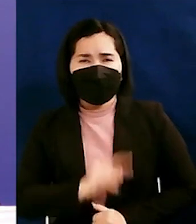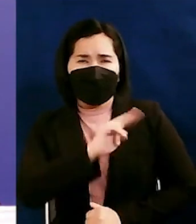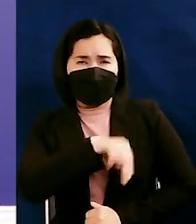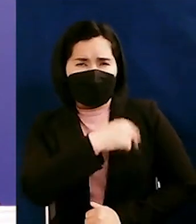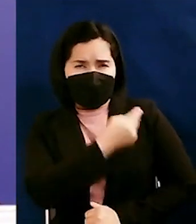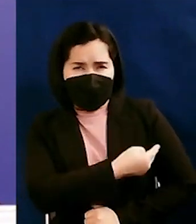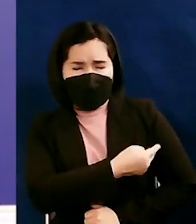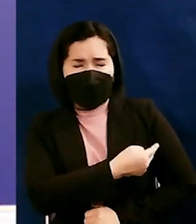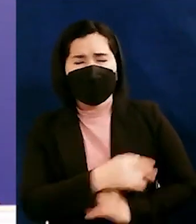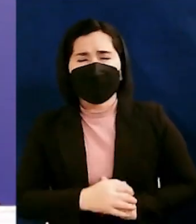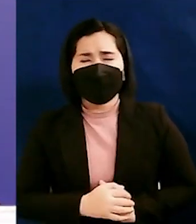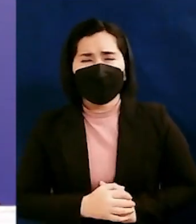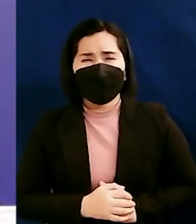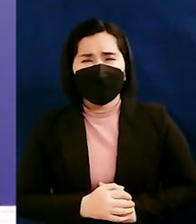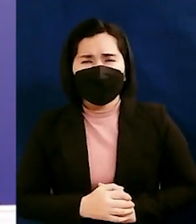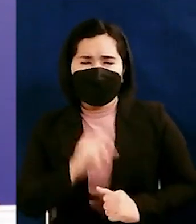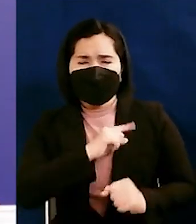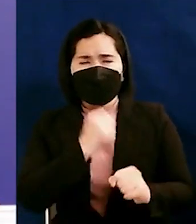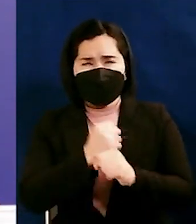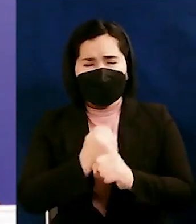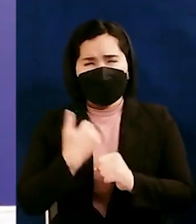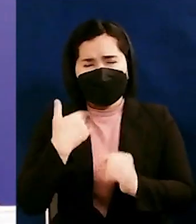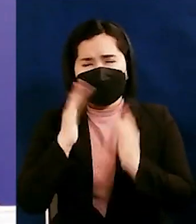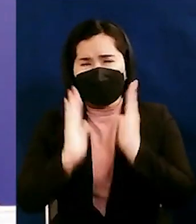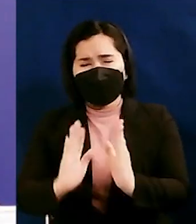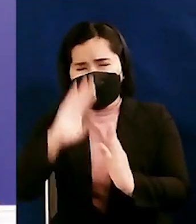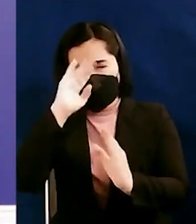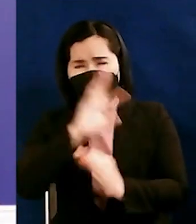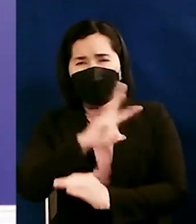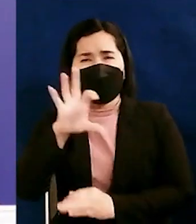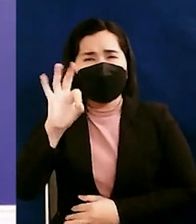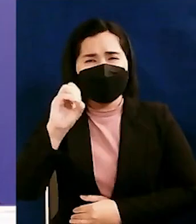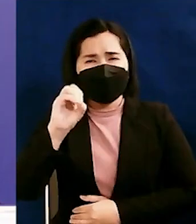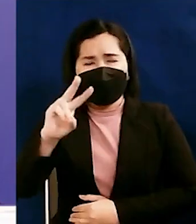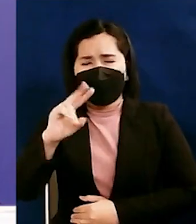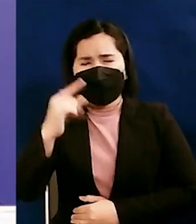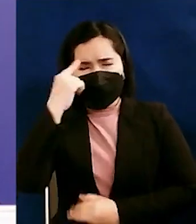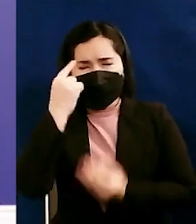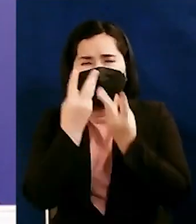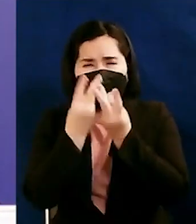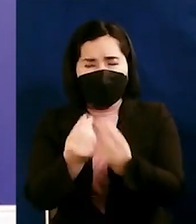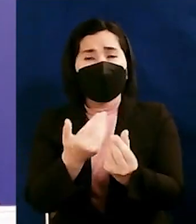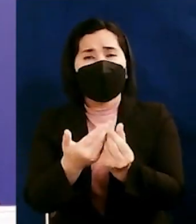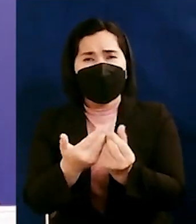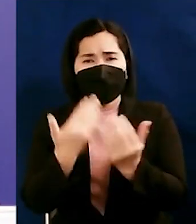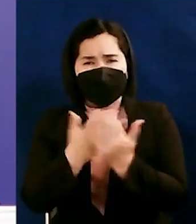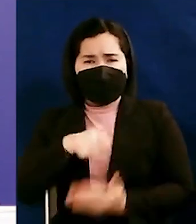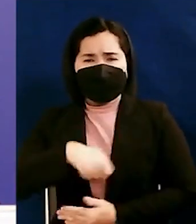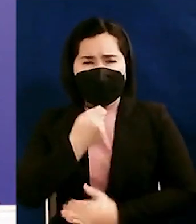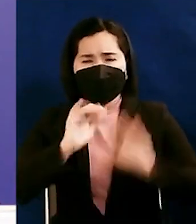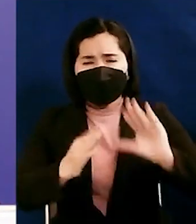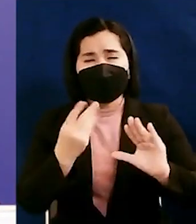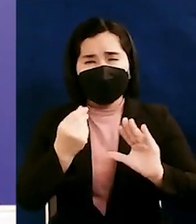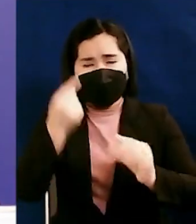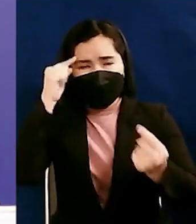งหมด692รายเป็นการคำนวณรายจ่ายนะครับเพื่อที่จะไปซื้ออุปกรณ์นะครับเช่นใน